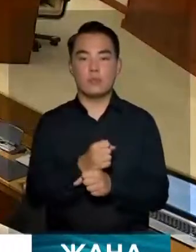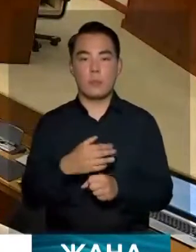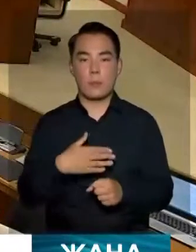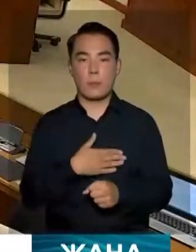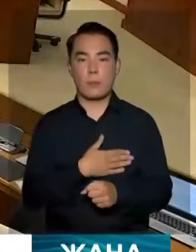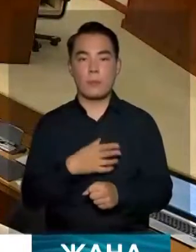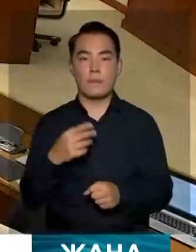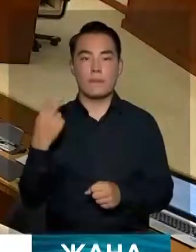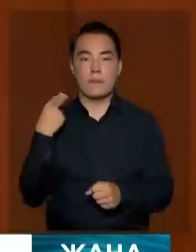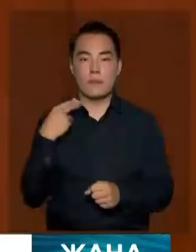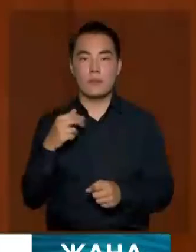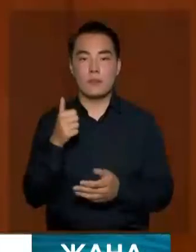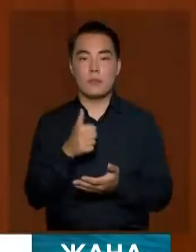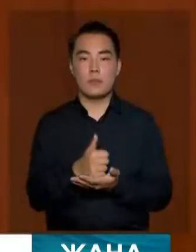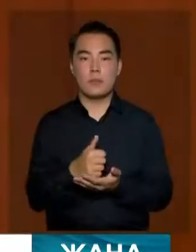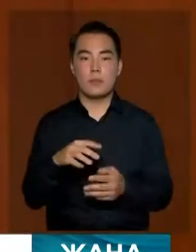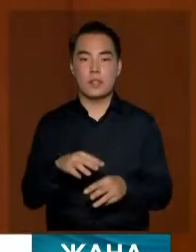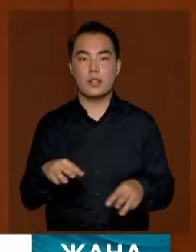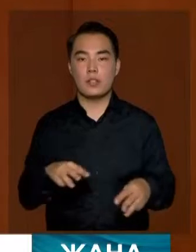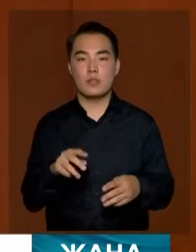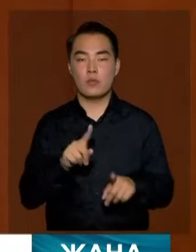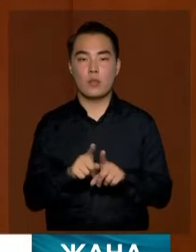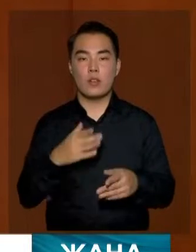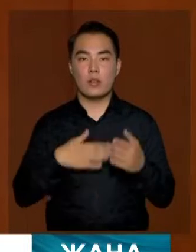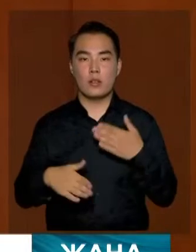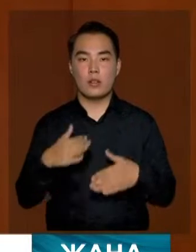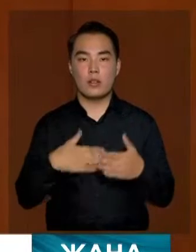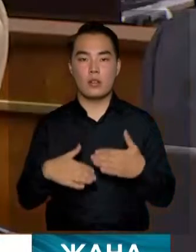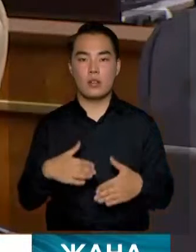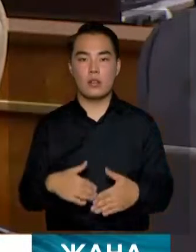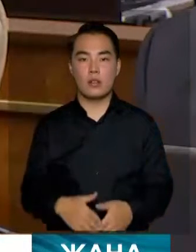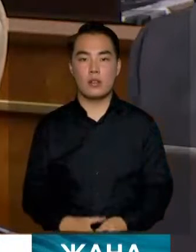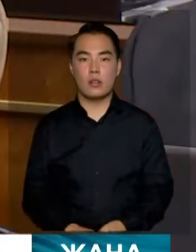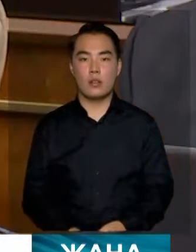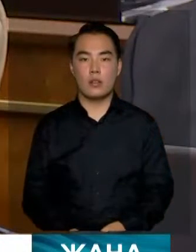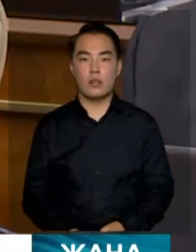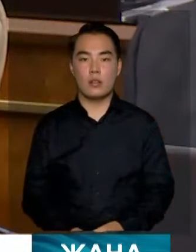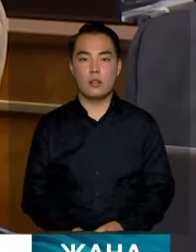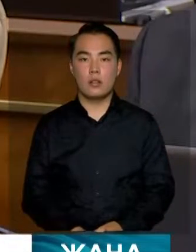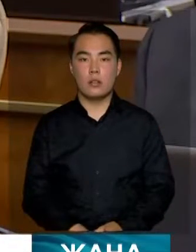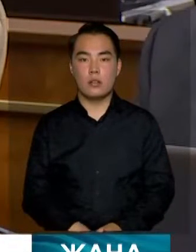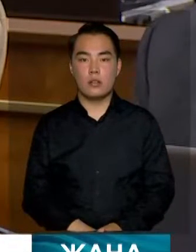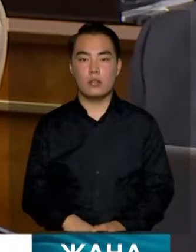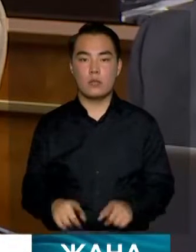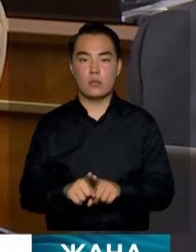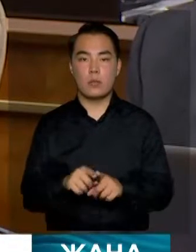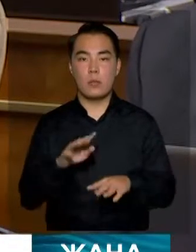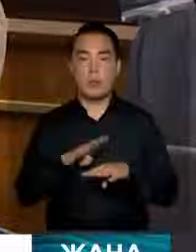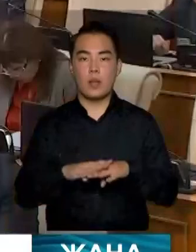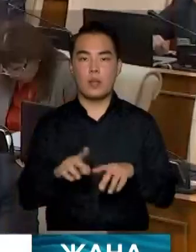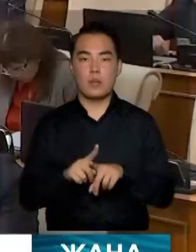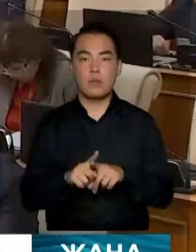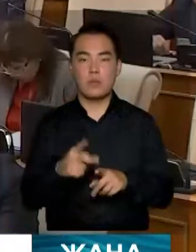министрі қуанышты. Себебі көптің қолы жетпей жүргенде біздің экономиканы әртараптандыру, бәсекені арттыру шаралары Даму банкінің көңілінен